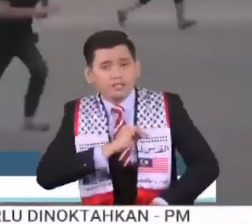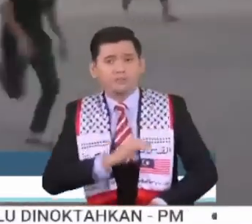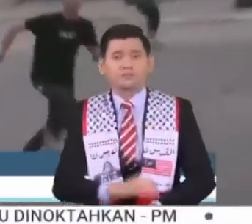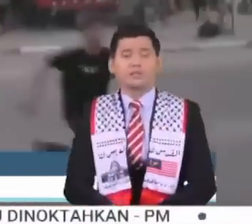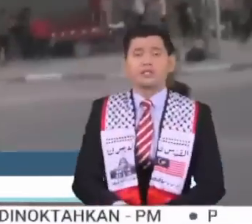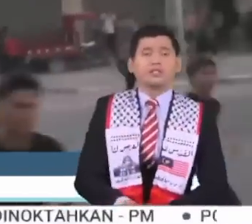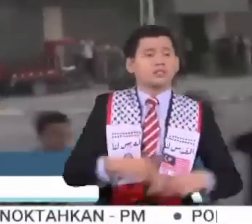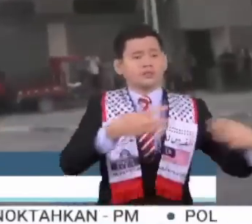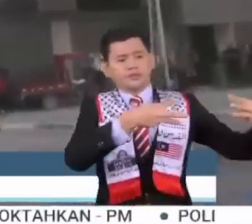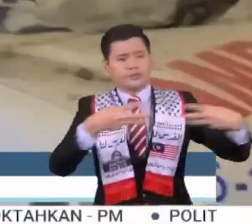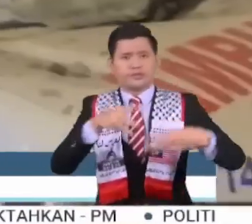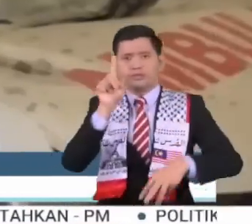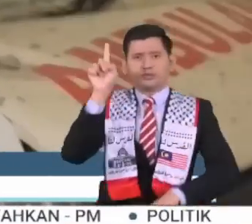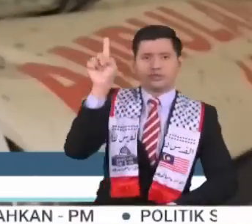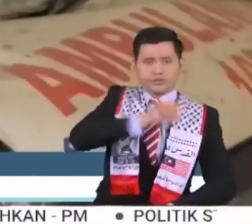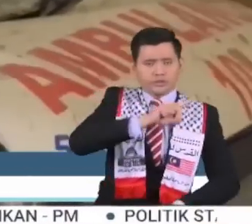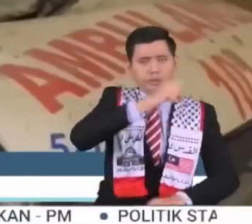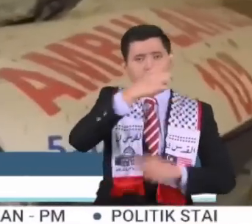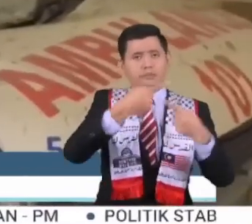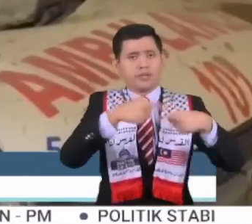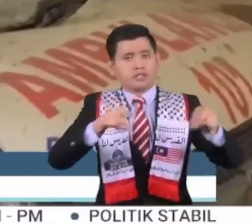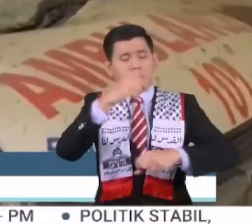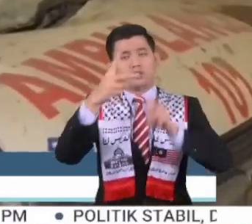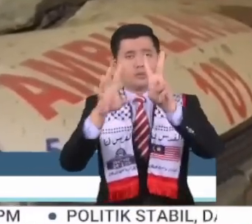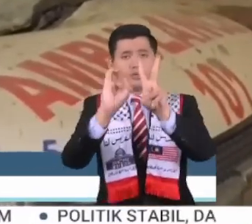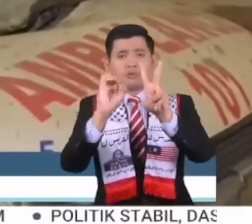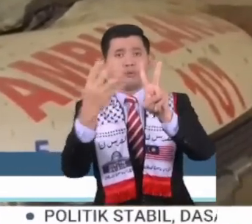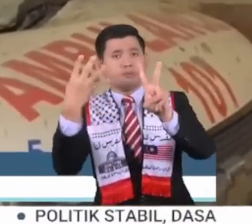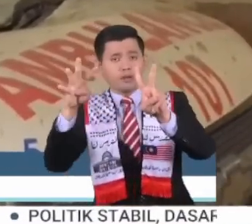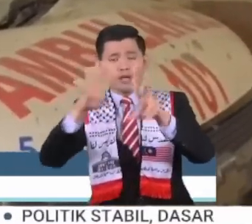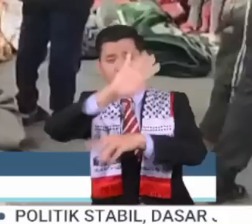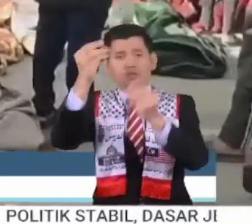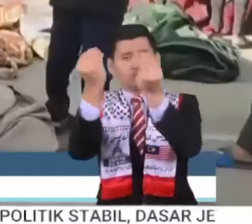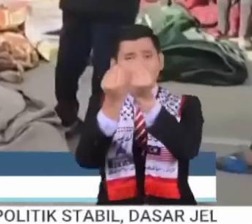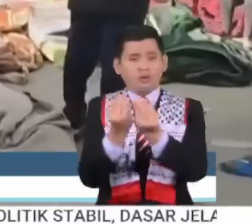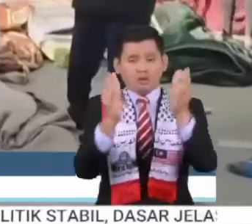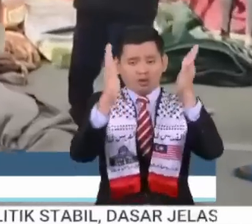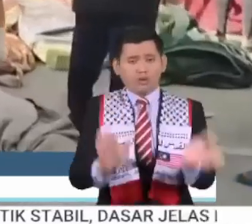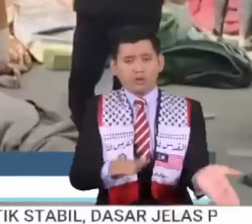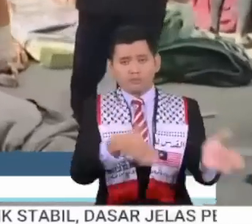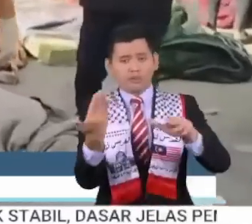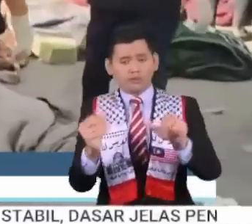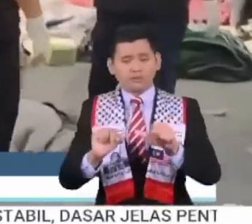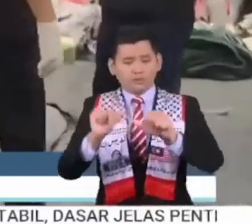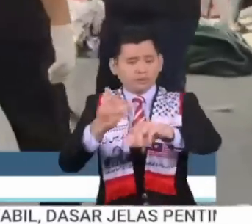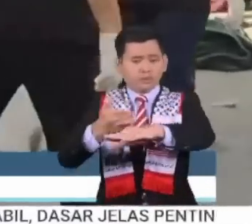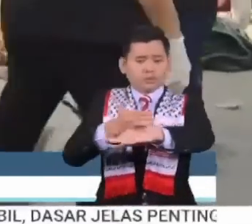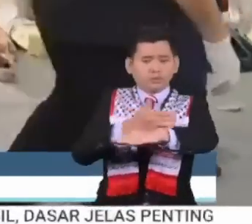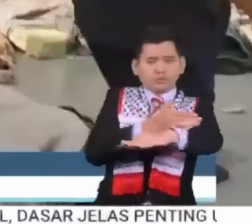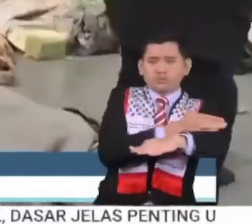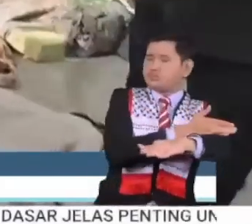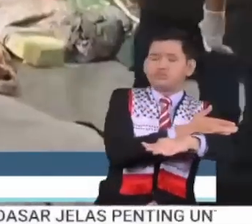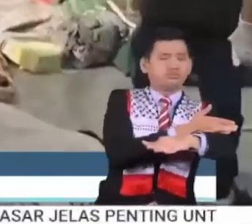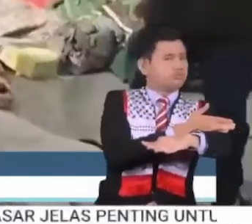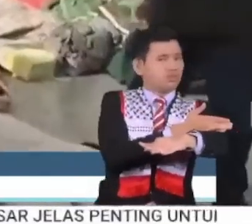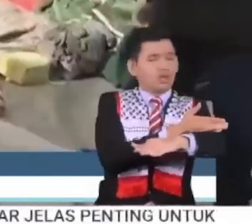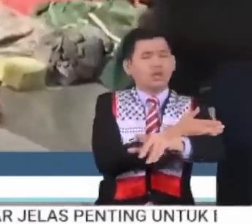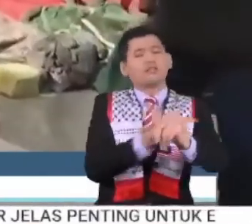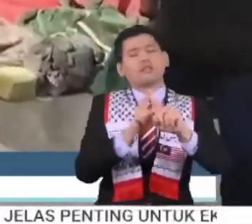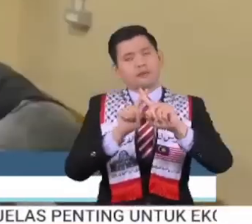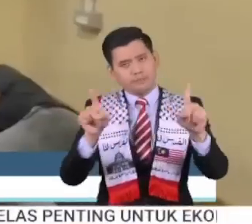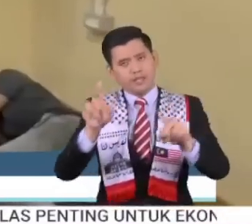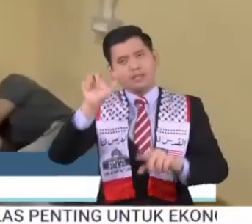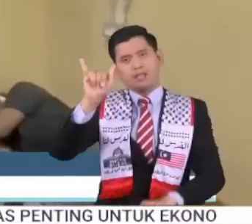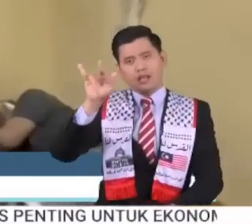ini lebih teruk berbanding tahun 2014 dengan jumlah kematian yang terus meningkat, namun dia